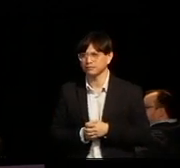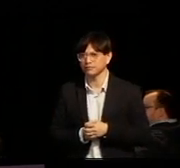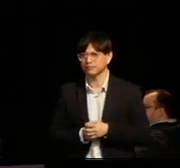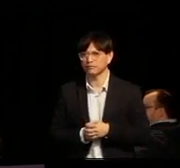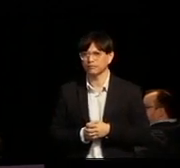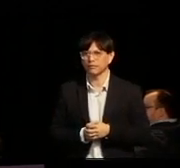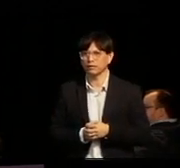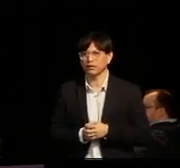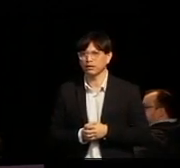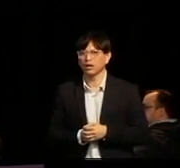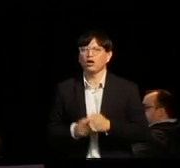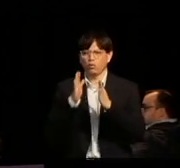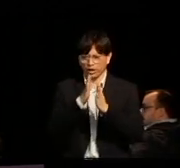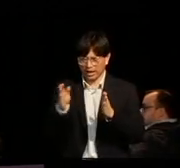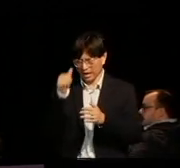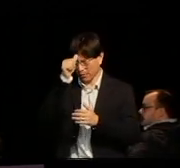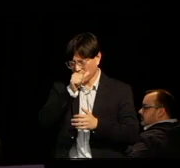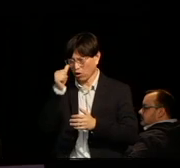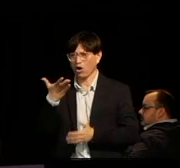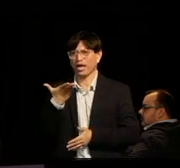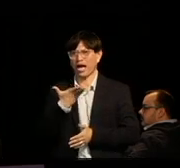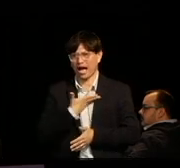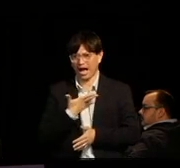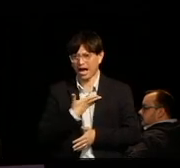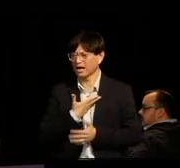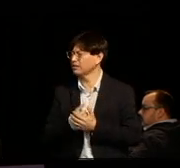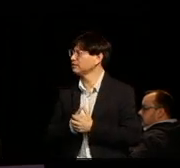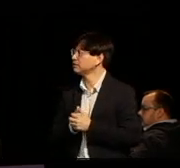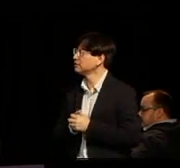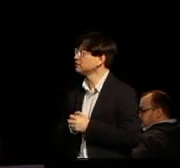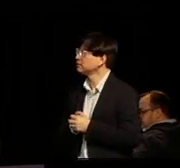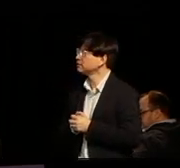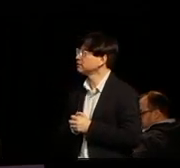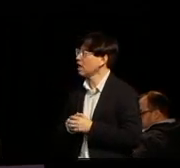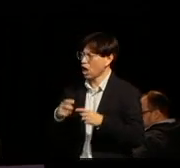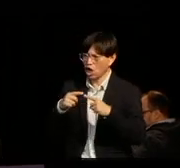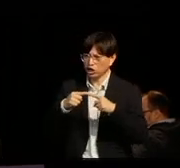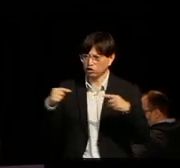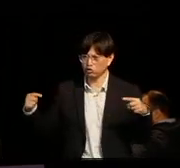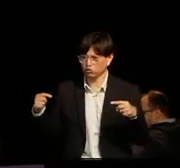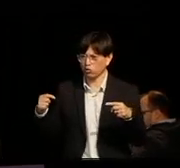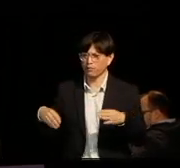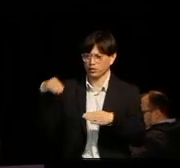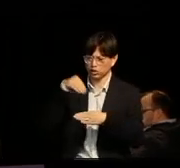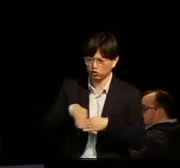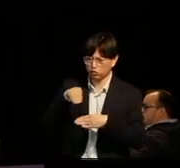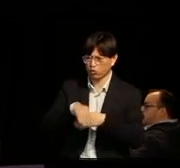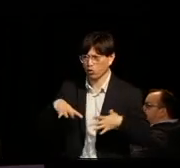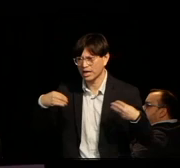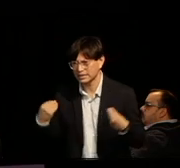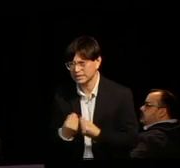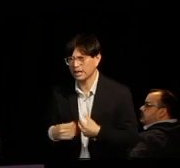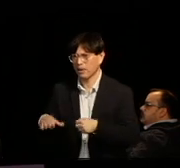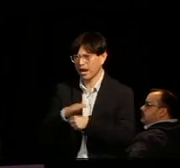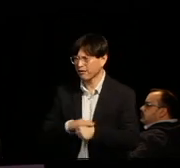ciascuna parrocchia ha la sua diciamo ha le sue misure di di coinvolgimento delle famiglie ci stanno